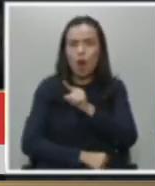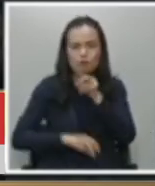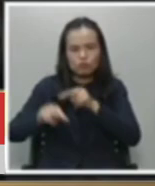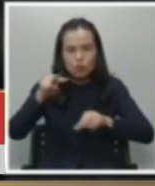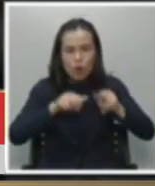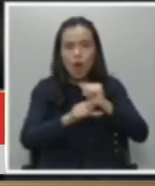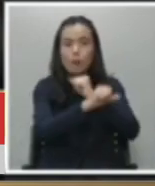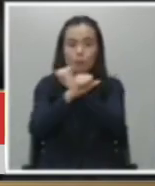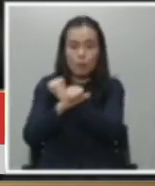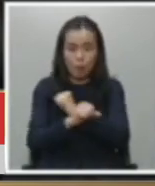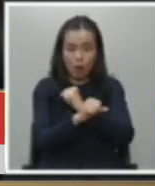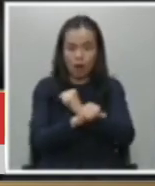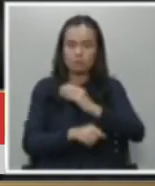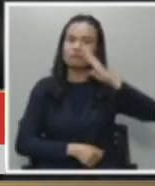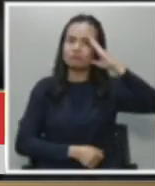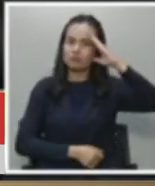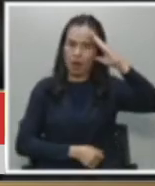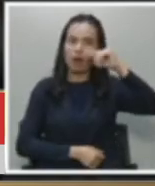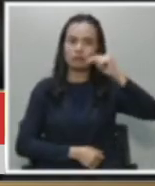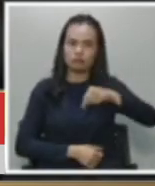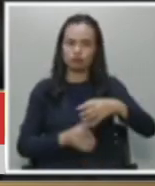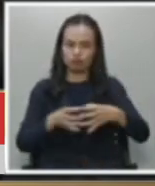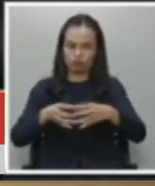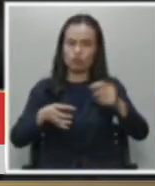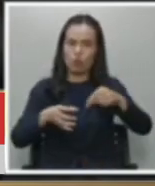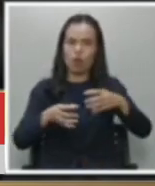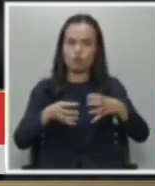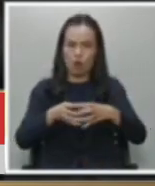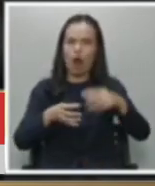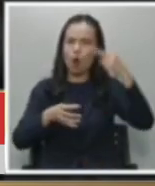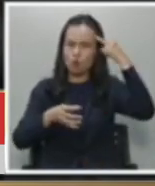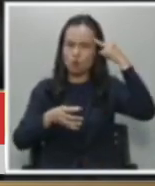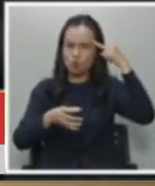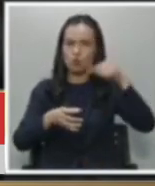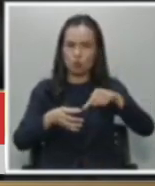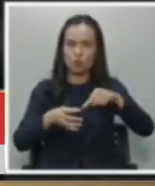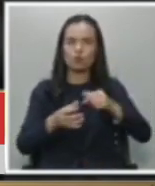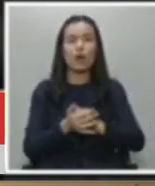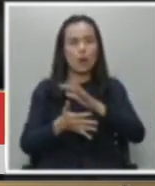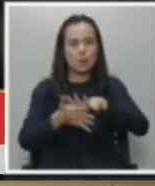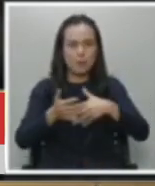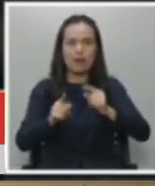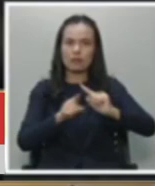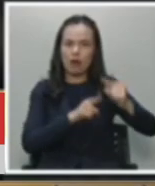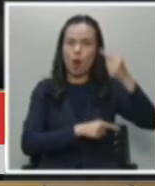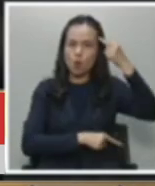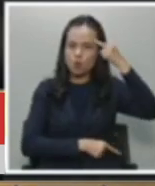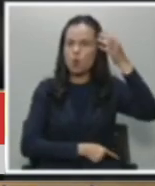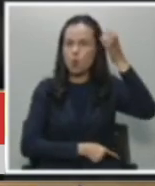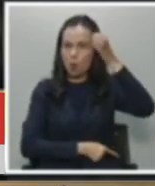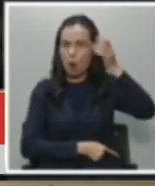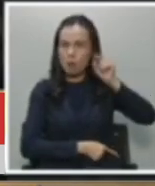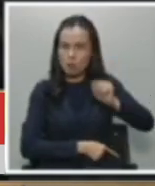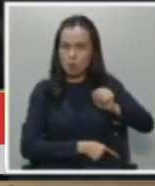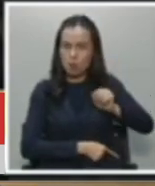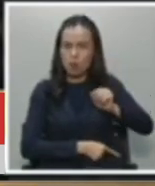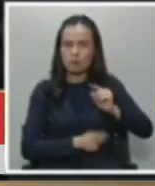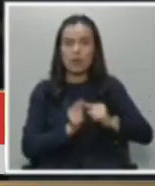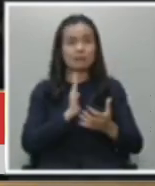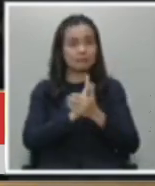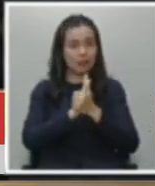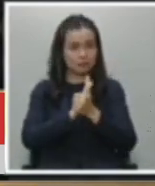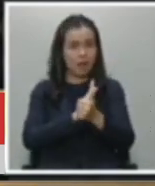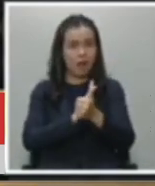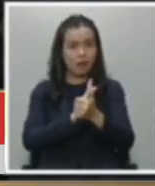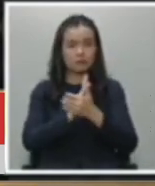งผู้ก่อเหตุนั้นก็อยู่ในหน่วยนี้แล้วก็รู้ดีเขาก็ใช้ความรู้ตรงนั้นแล้วประกอบไปว่าเขามีทักษะใน